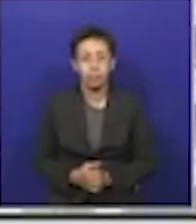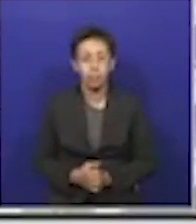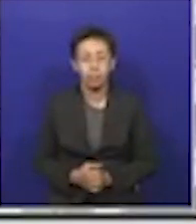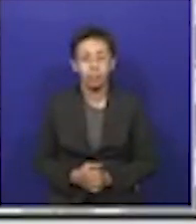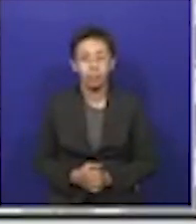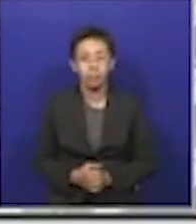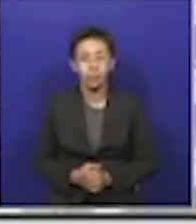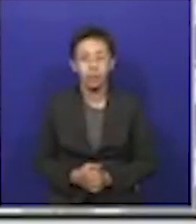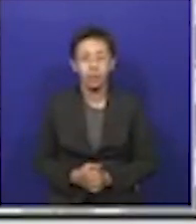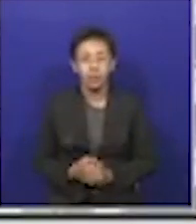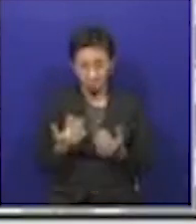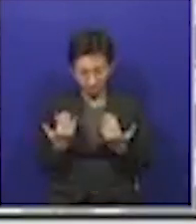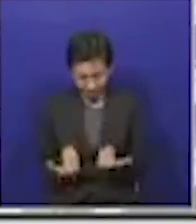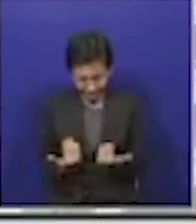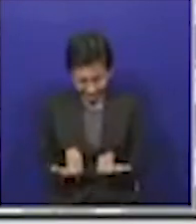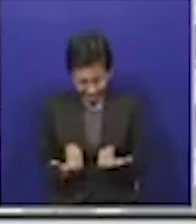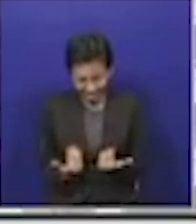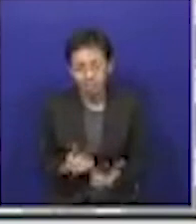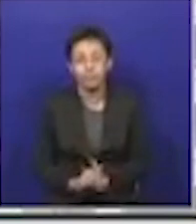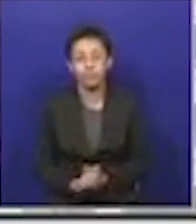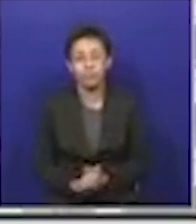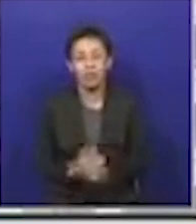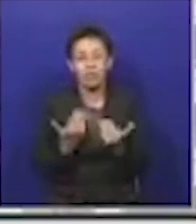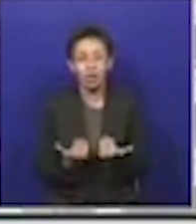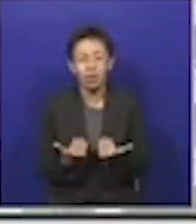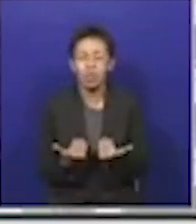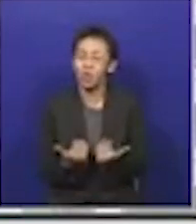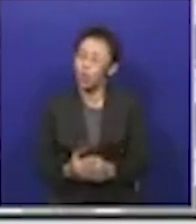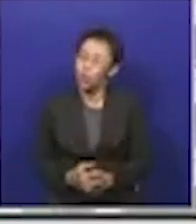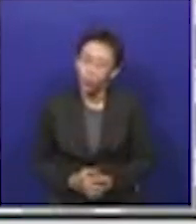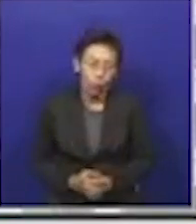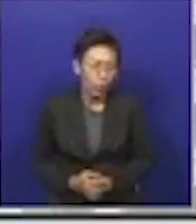แต่พอมาอีกเที่ยวนี้ฮะที่มันน่ากลัวสิครับ